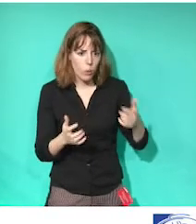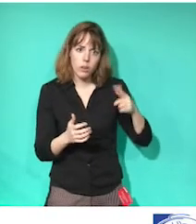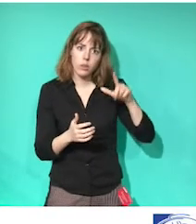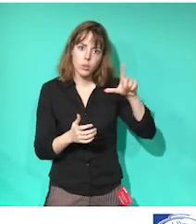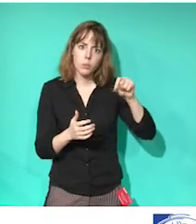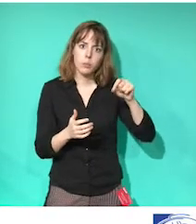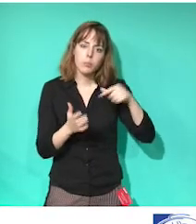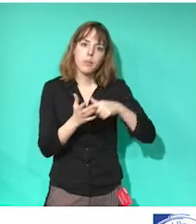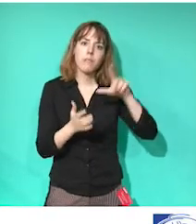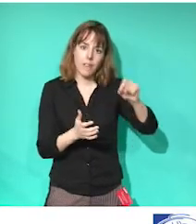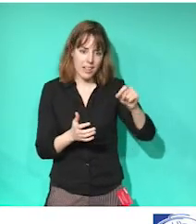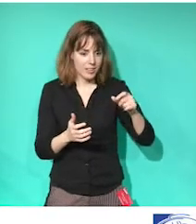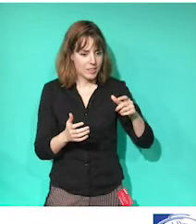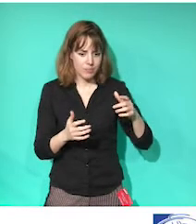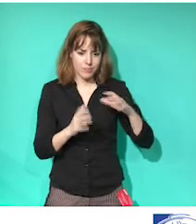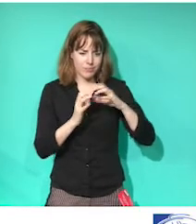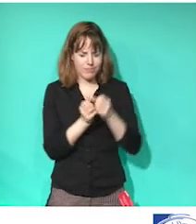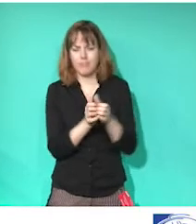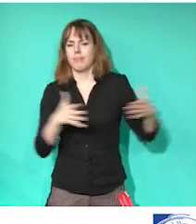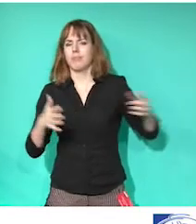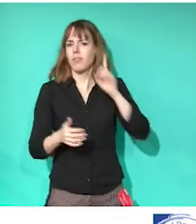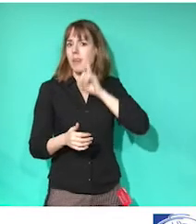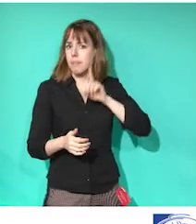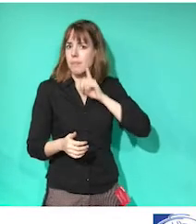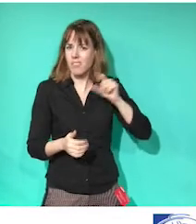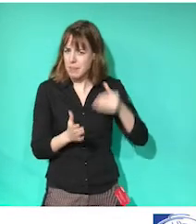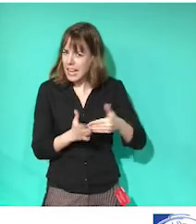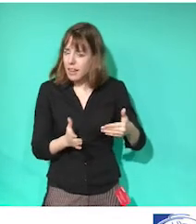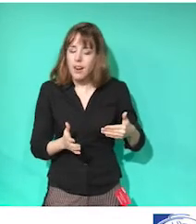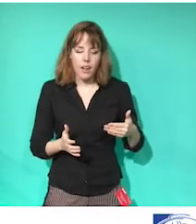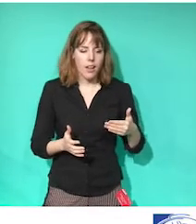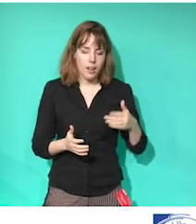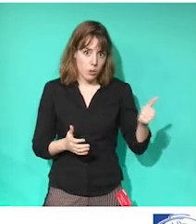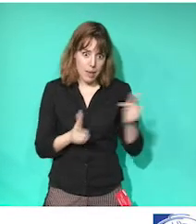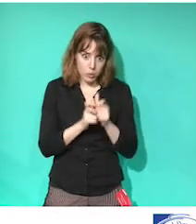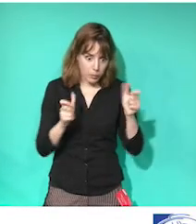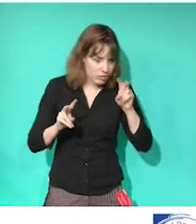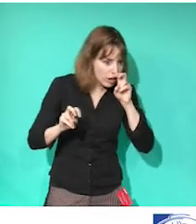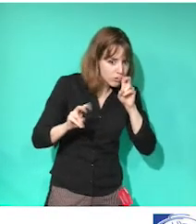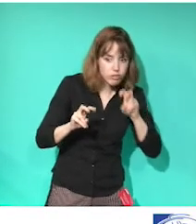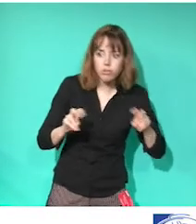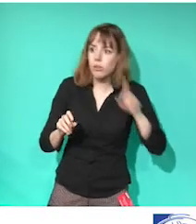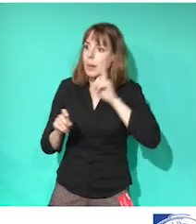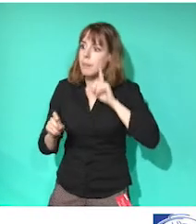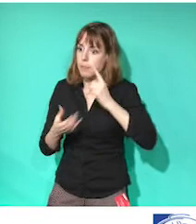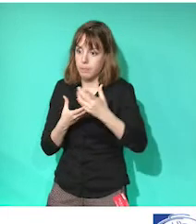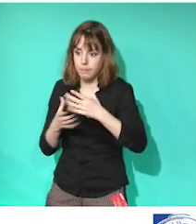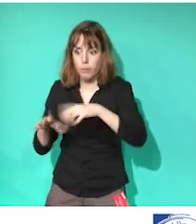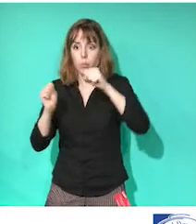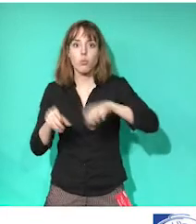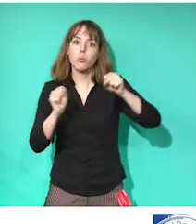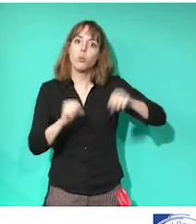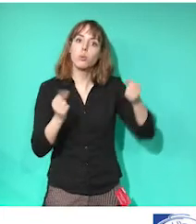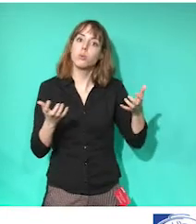2020. On se bat tous, enfin toutes ces grosses boîtes se battent pour avoir justement pour recruter les femmes. Donc je pense qu'il y a une prise de conscience très forte,